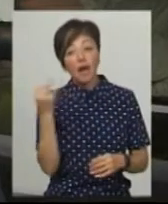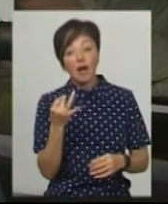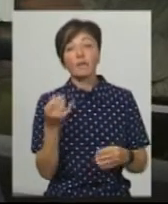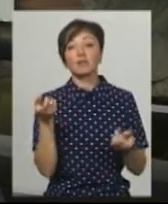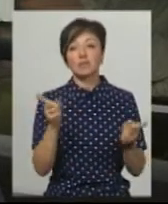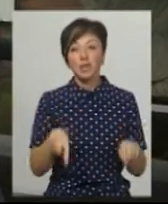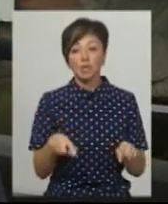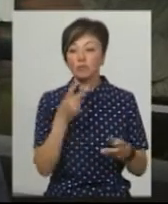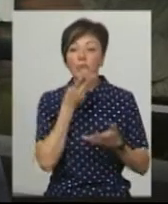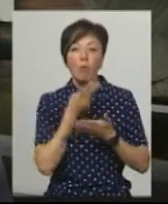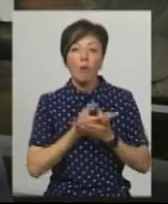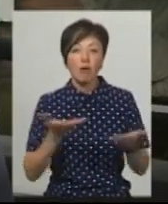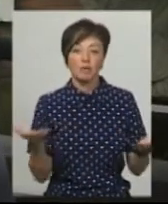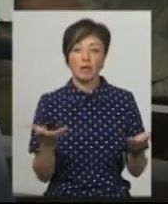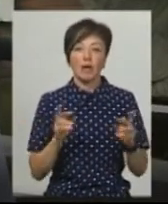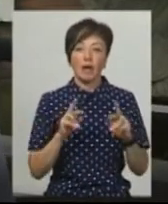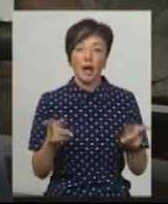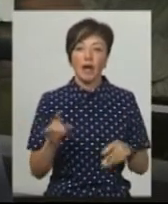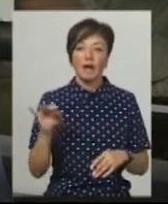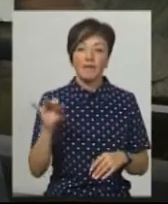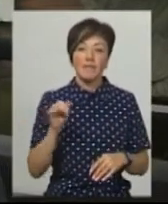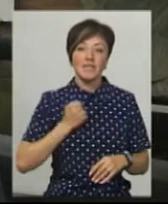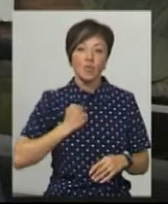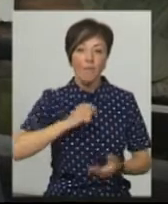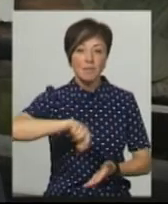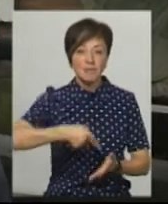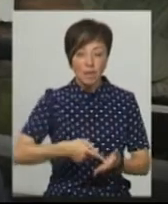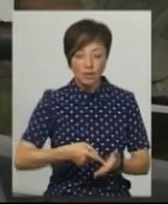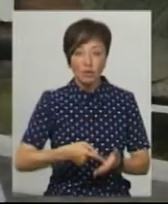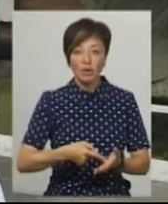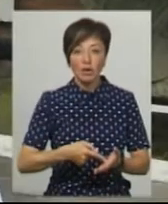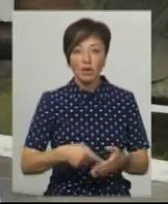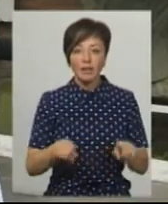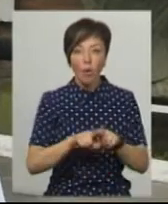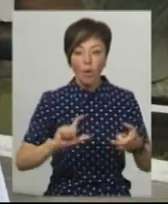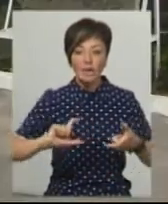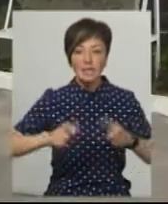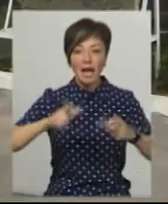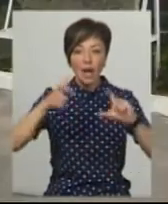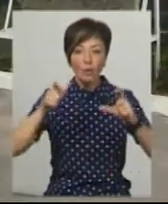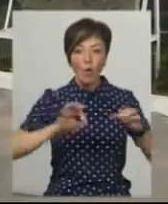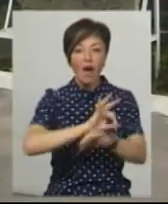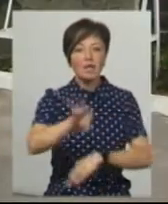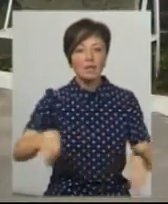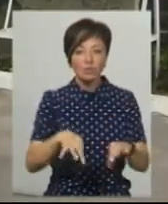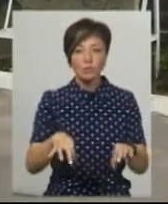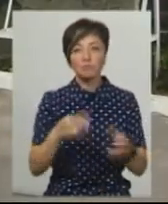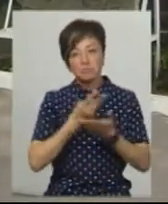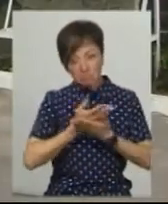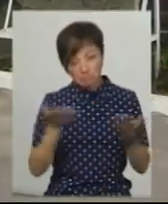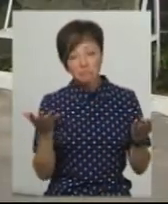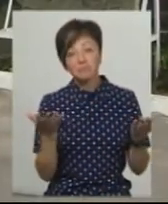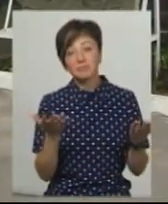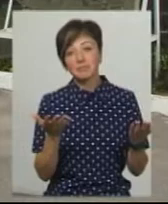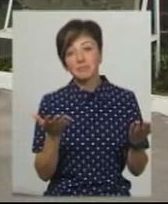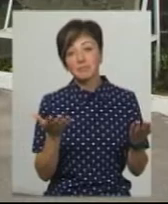теж репрезентує, так само як і військове містечко, нам таку цегляну архітектуру. Вона досить презентабельна.